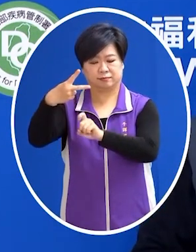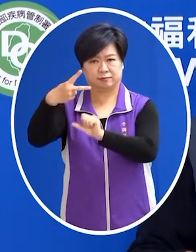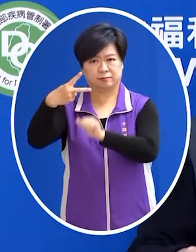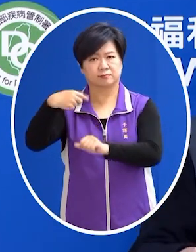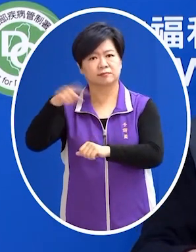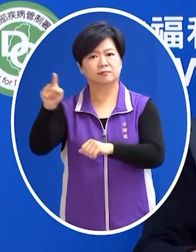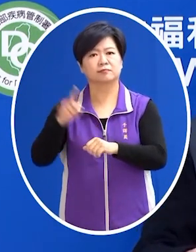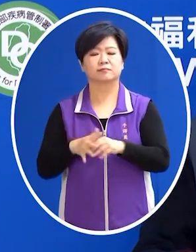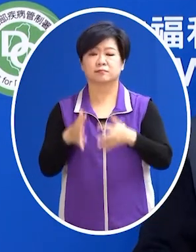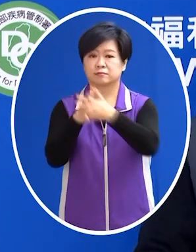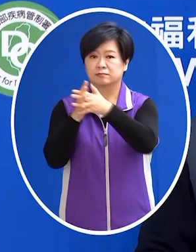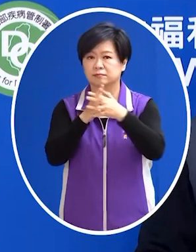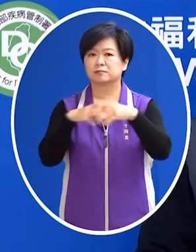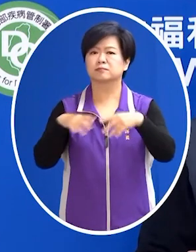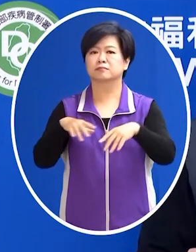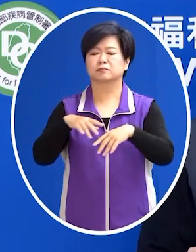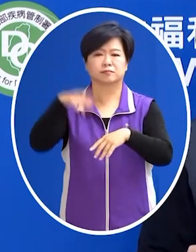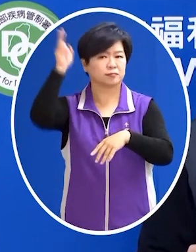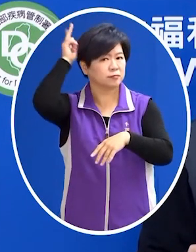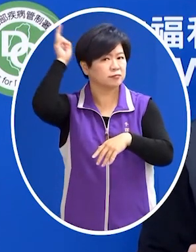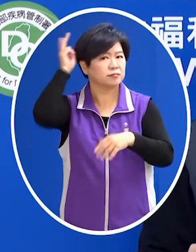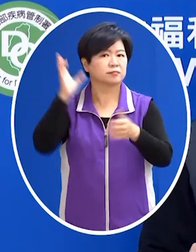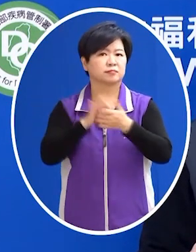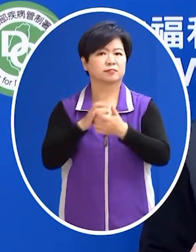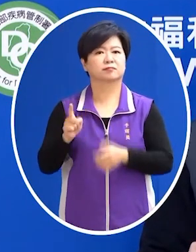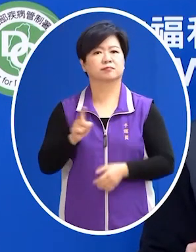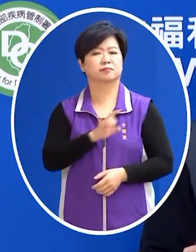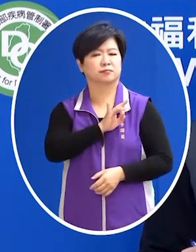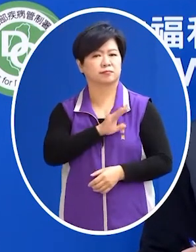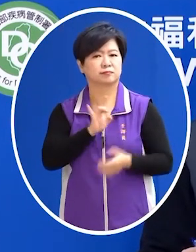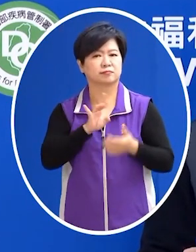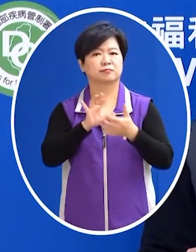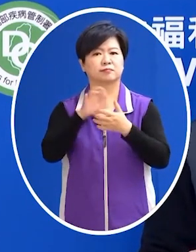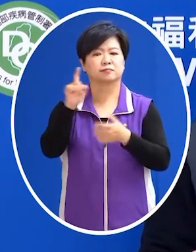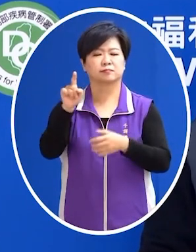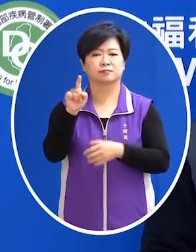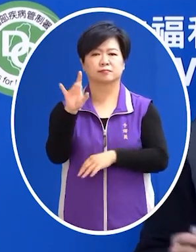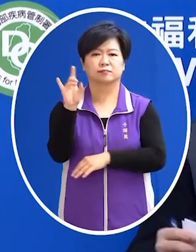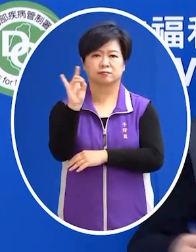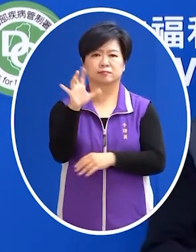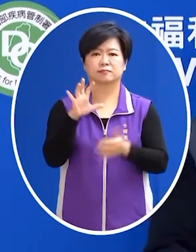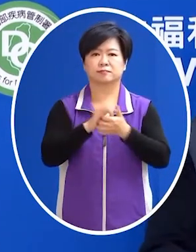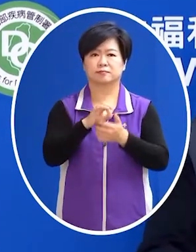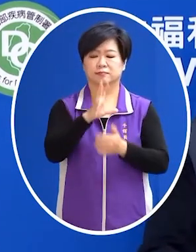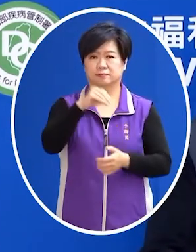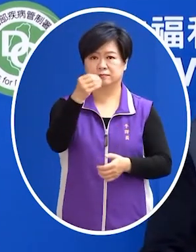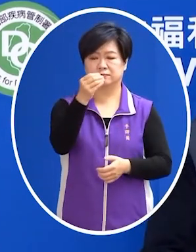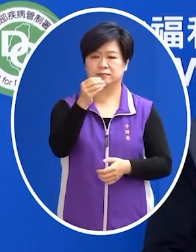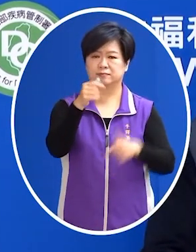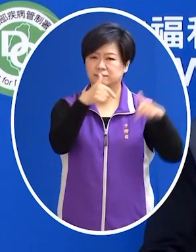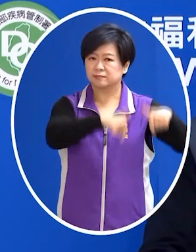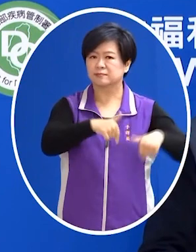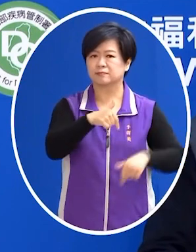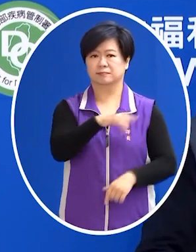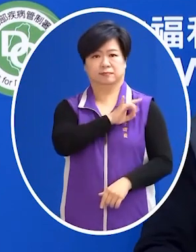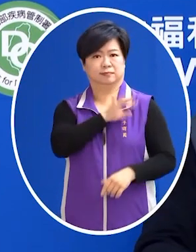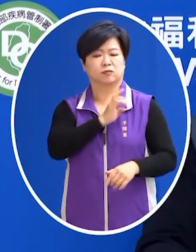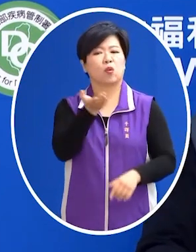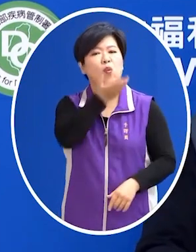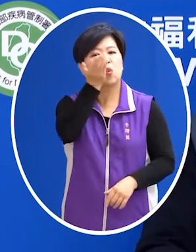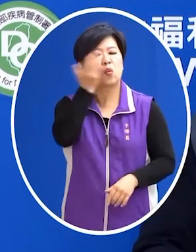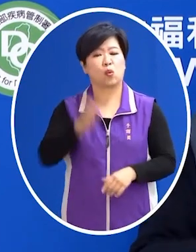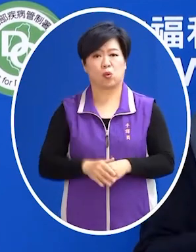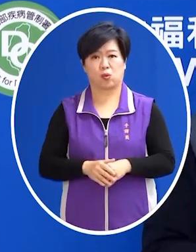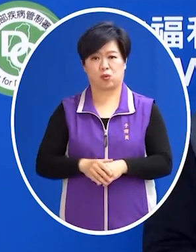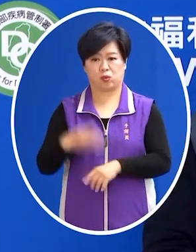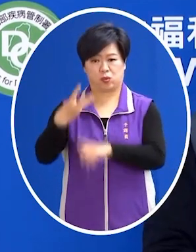鲁、玻利维亚、巴西及智利等地旅游，那并自哈3月5日从智